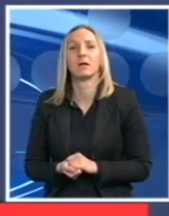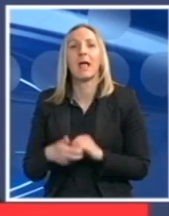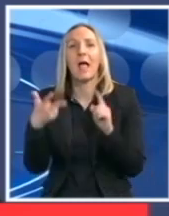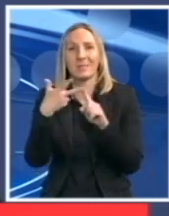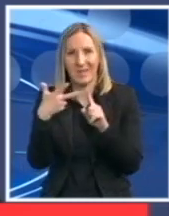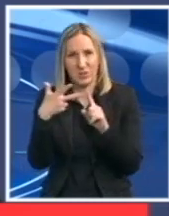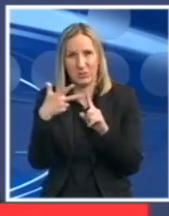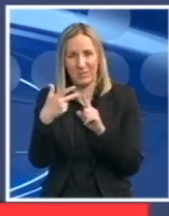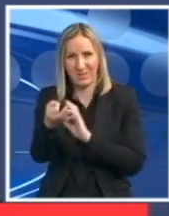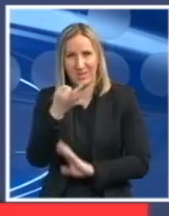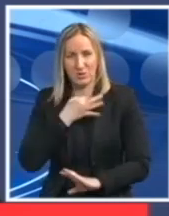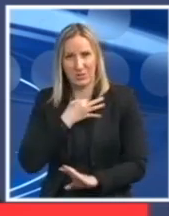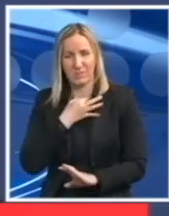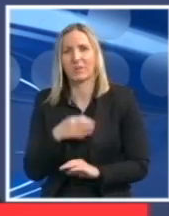kako,